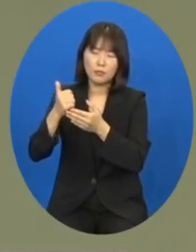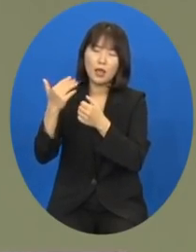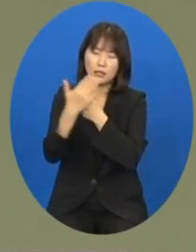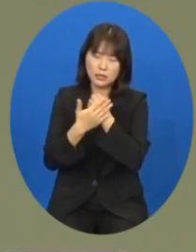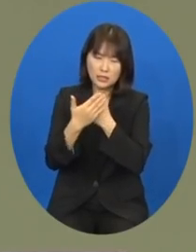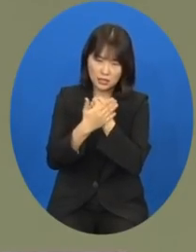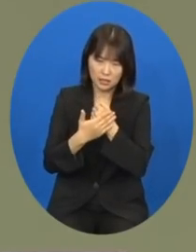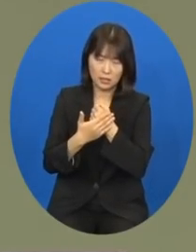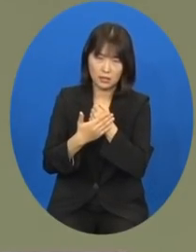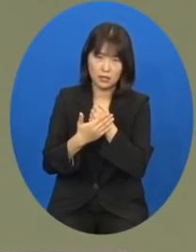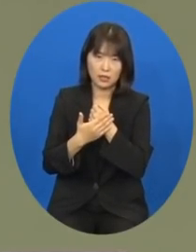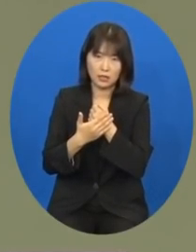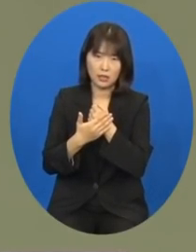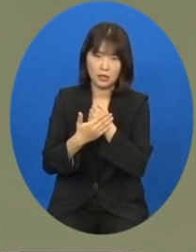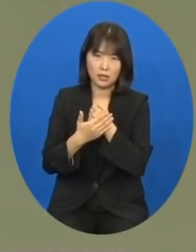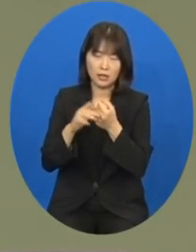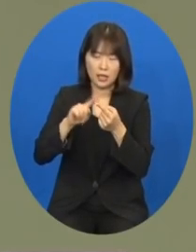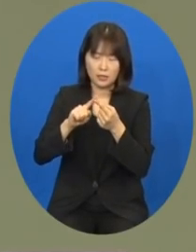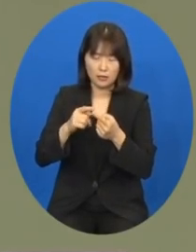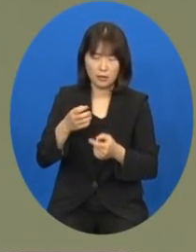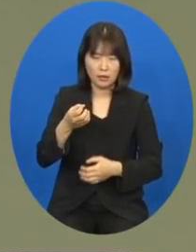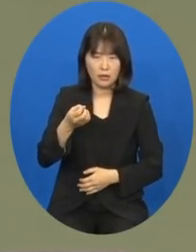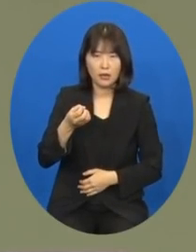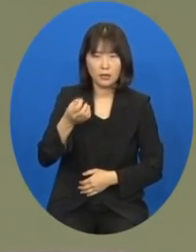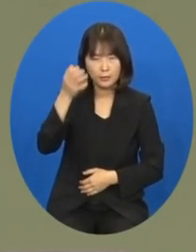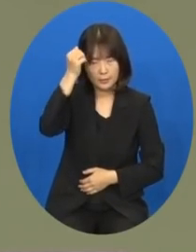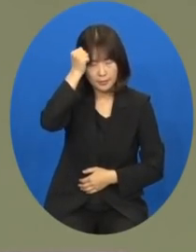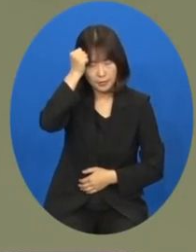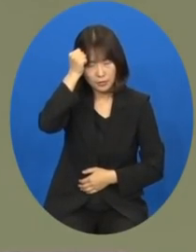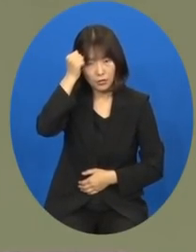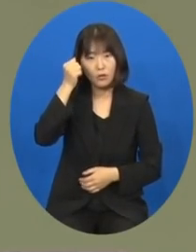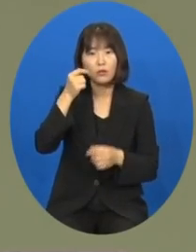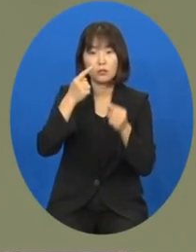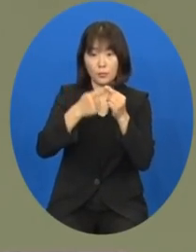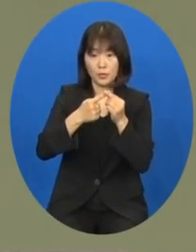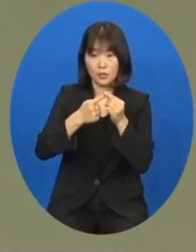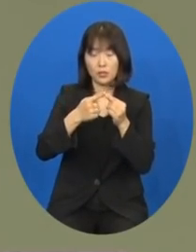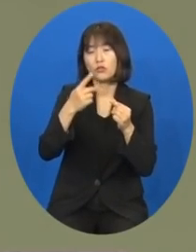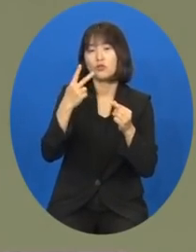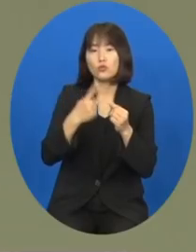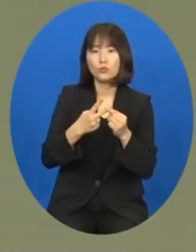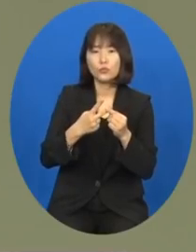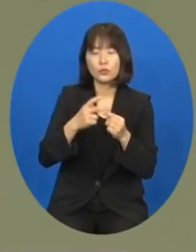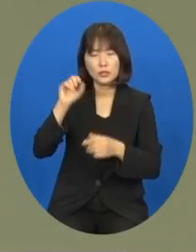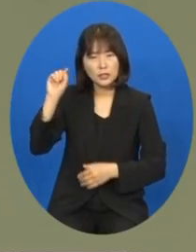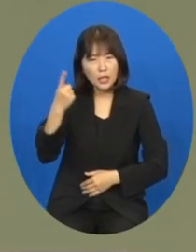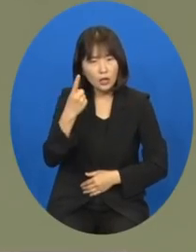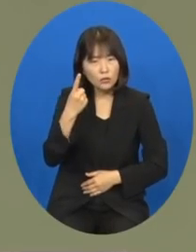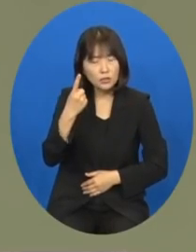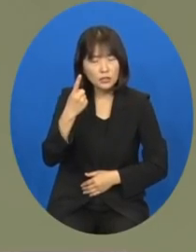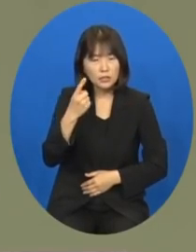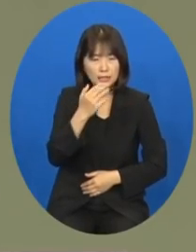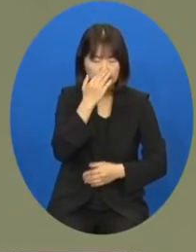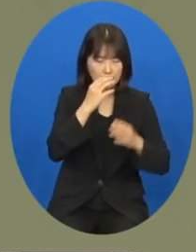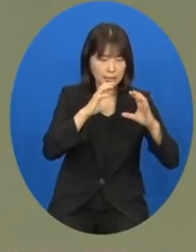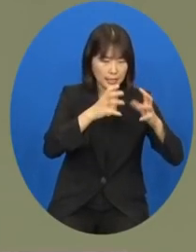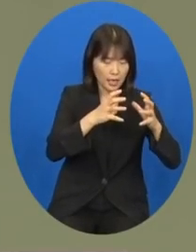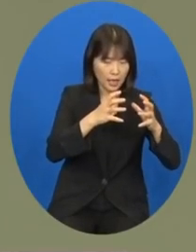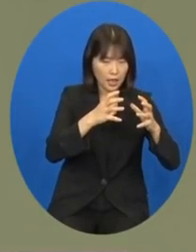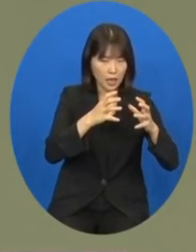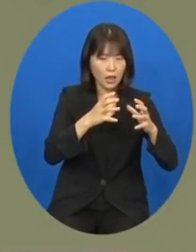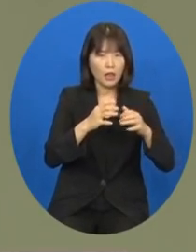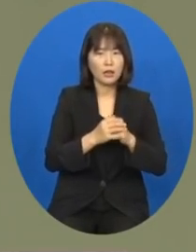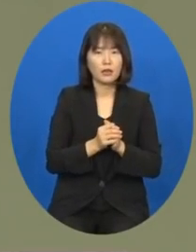그걸 잊지 말라는 것과 두 번째 다윗이 이 기세로 목자가 된 것은 작은 그